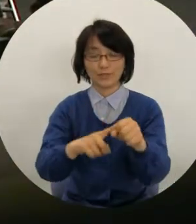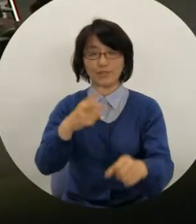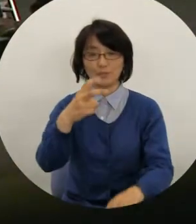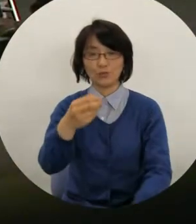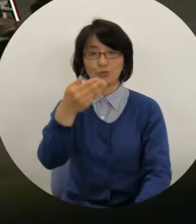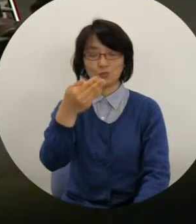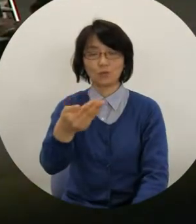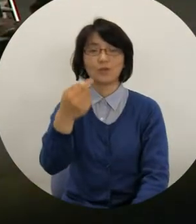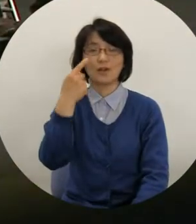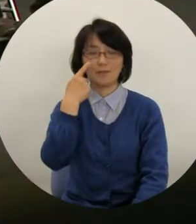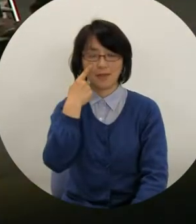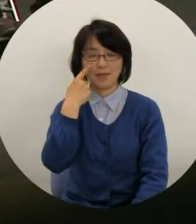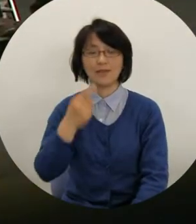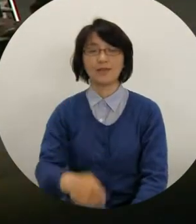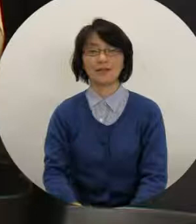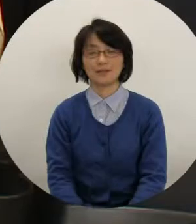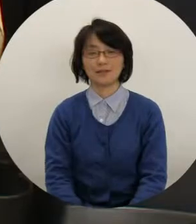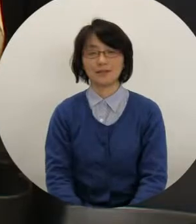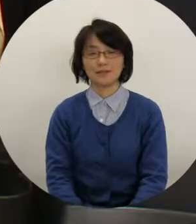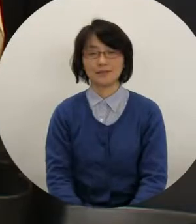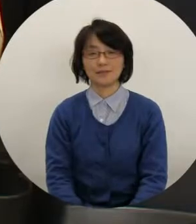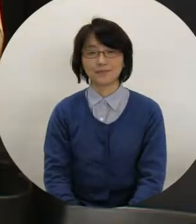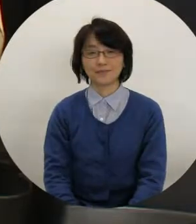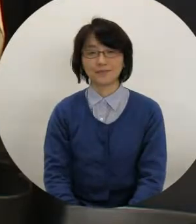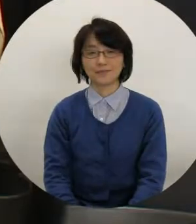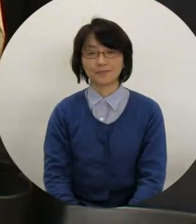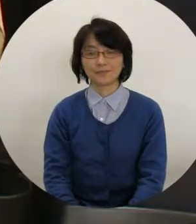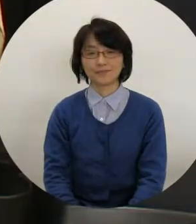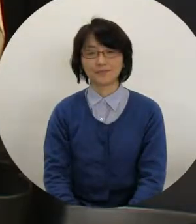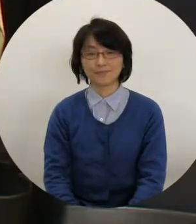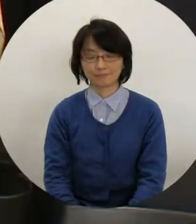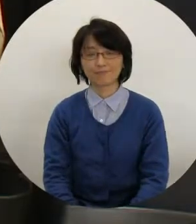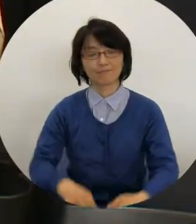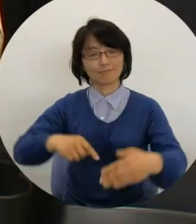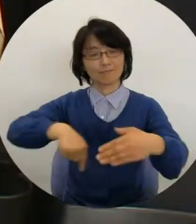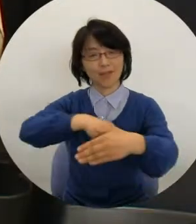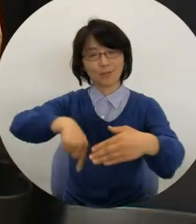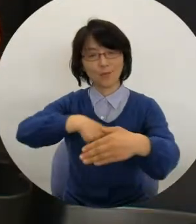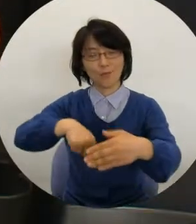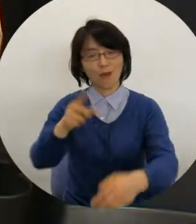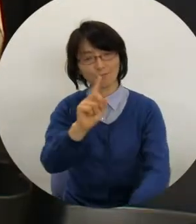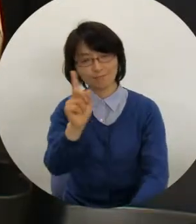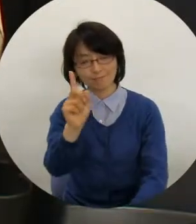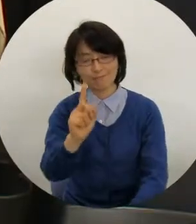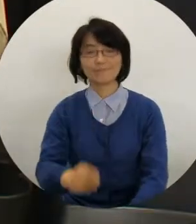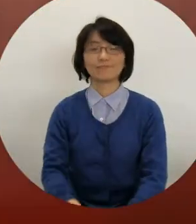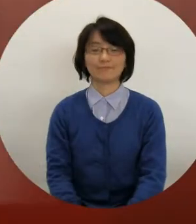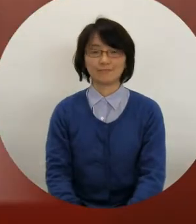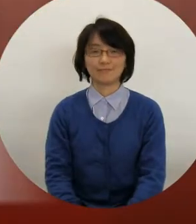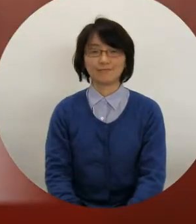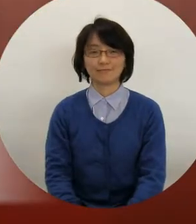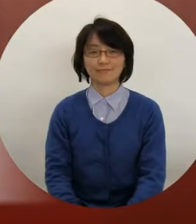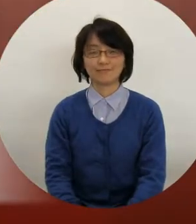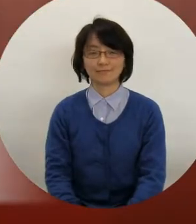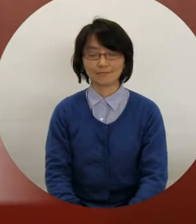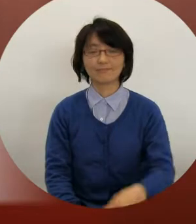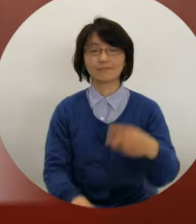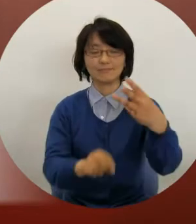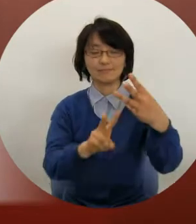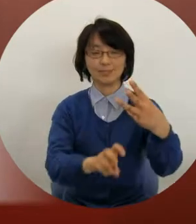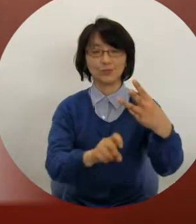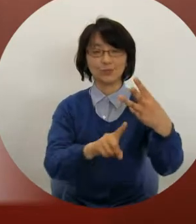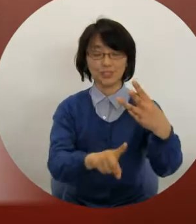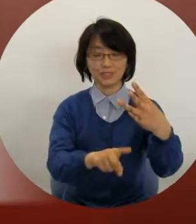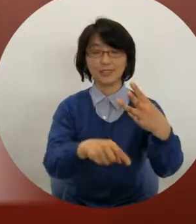29回目を数えます。まずは今回の映画祭の概要から教えてください。 はい、今回は3月の